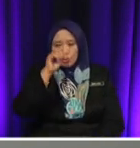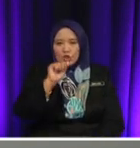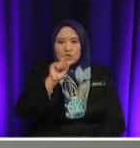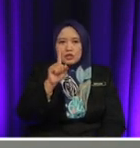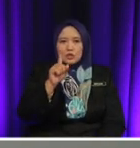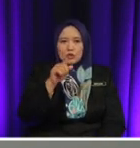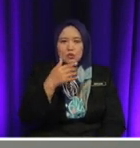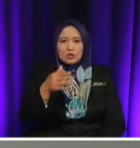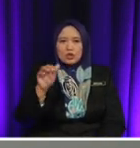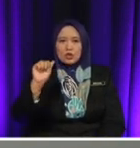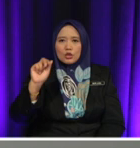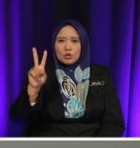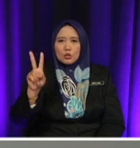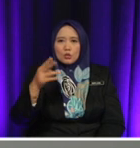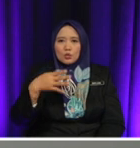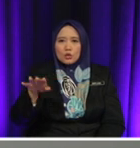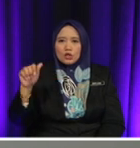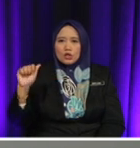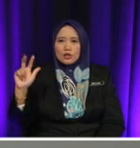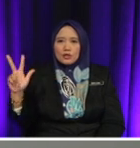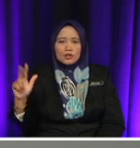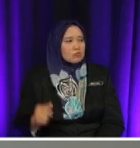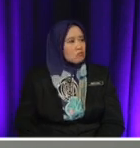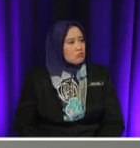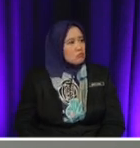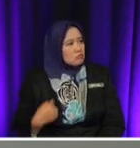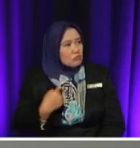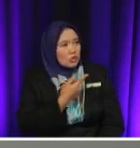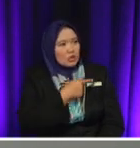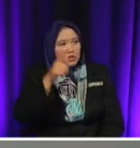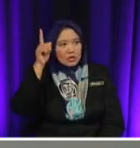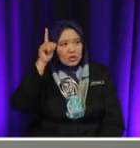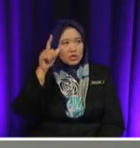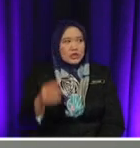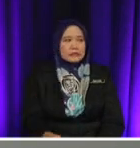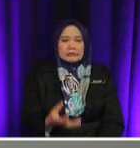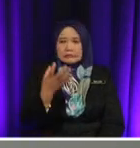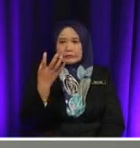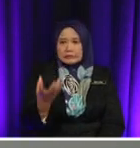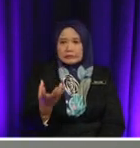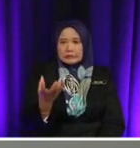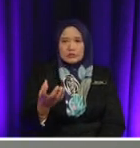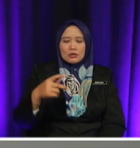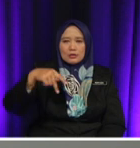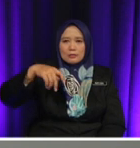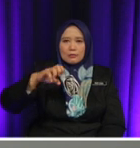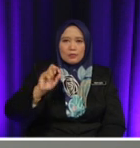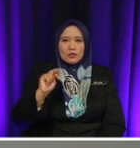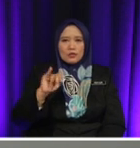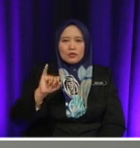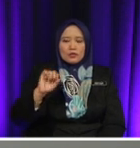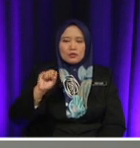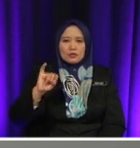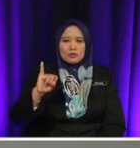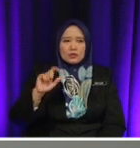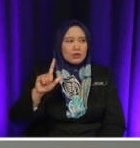A3 kita tengok pada jadual tersebut okey Cakra penisilin A1 diameternya 2.5 A2 3.2 manakala